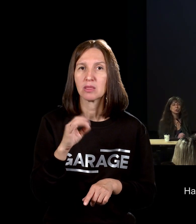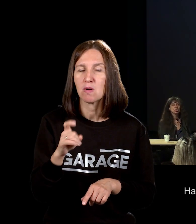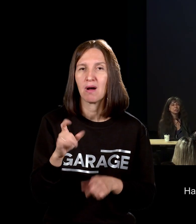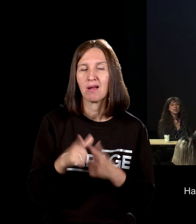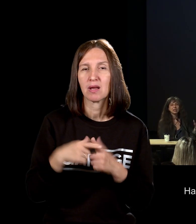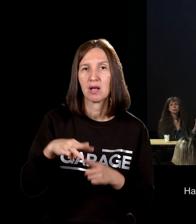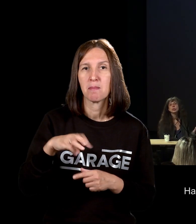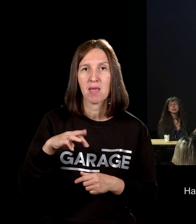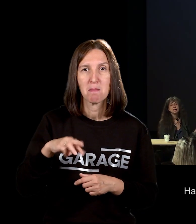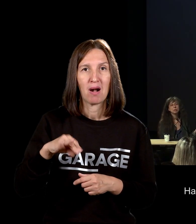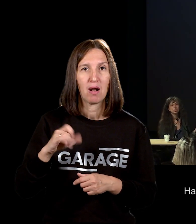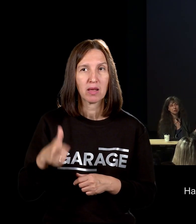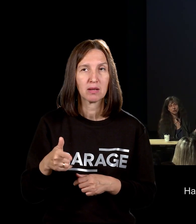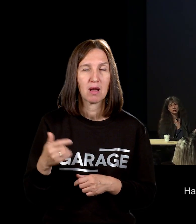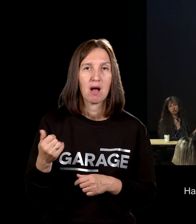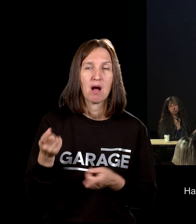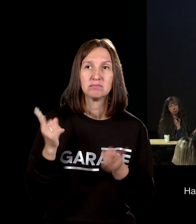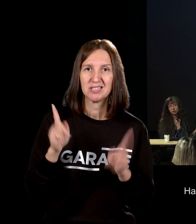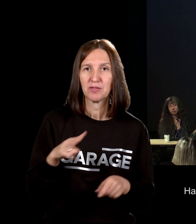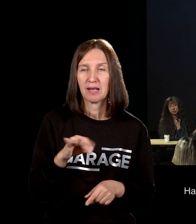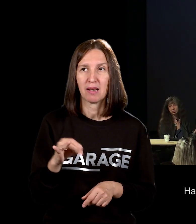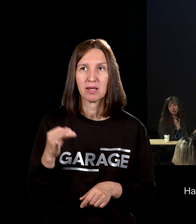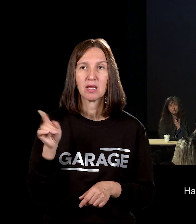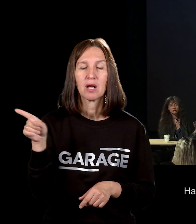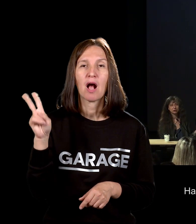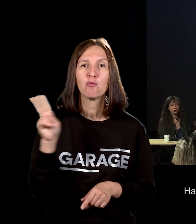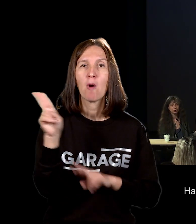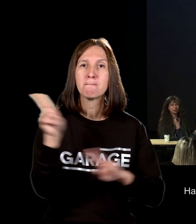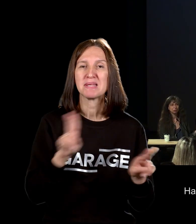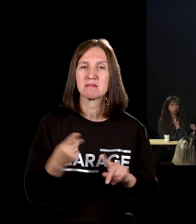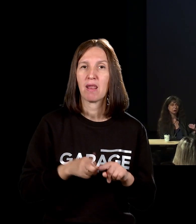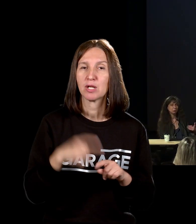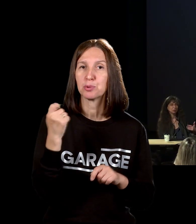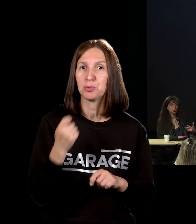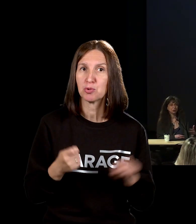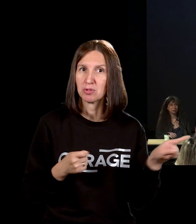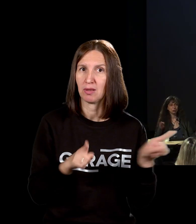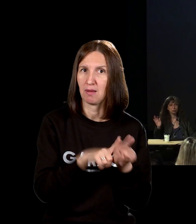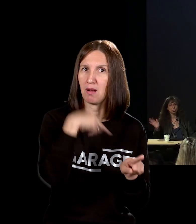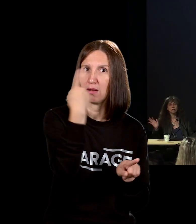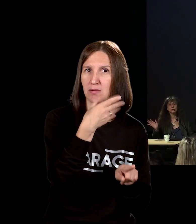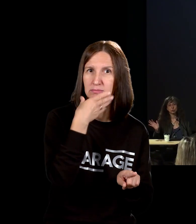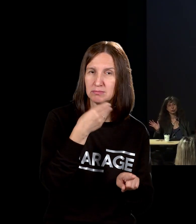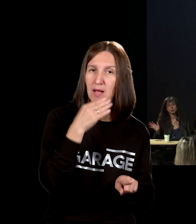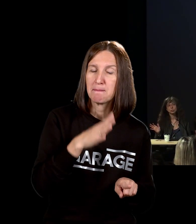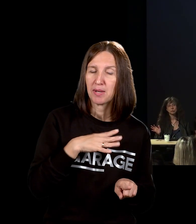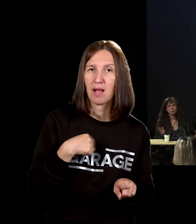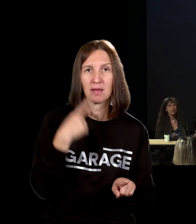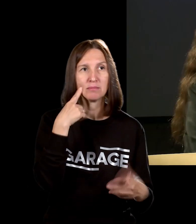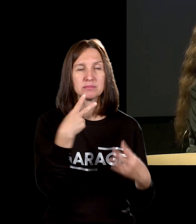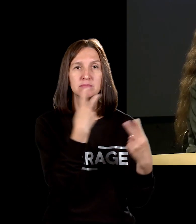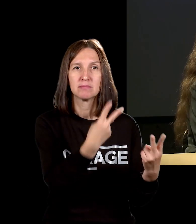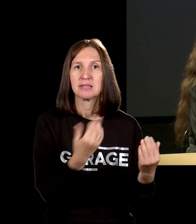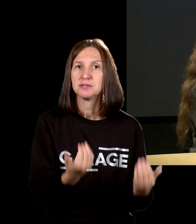этих художников, настолько ли они прекрасны были, да, как они нам представляются сегодня, потому что мы считаем, что это музейное высокое